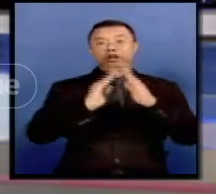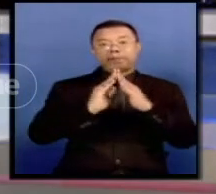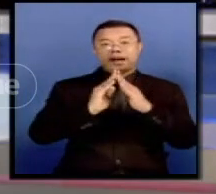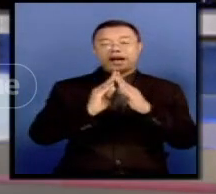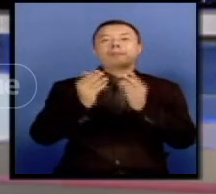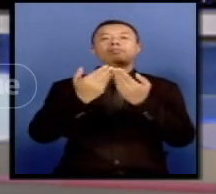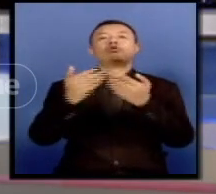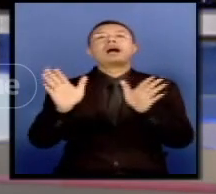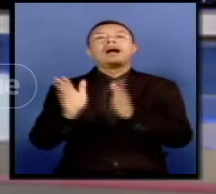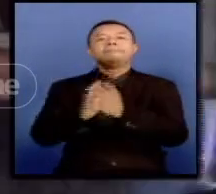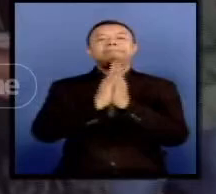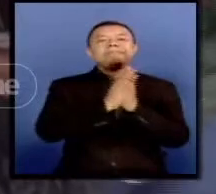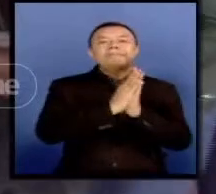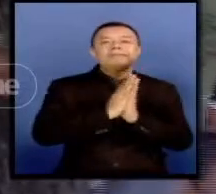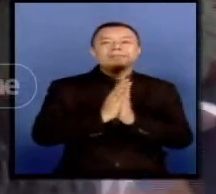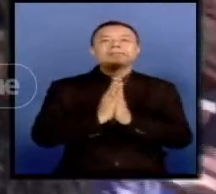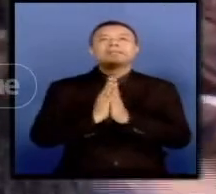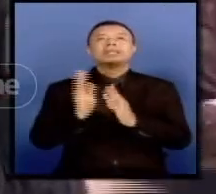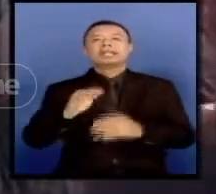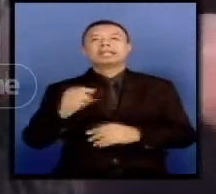Tawangmangu, Karanganyar, Jawa Tengah.